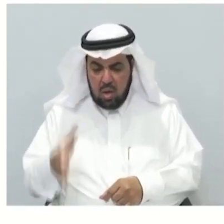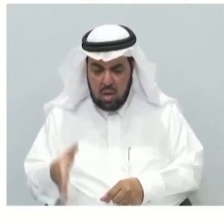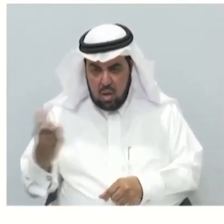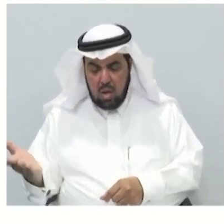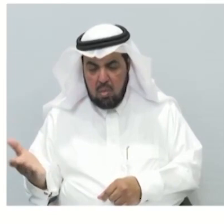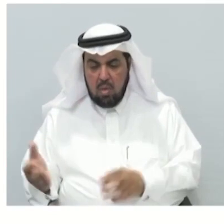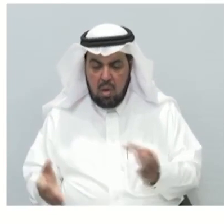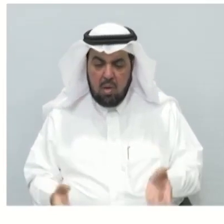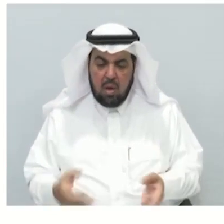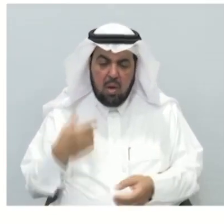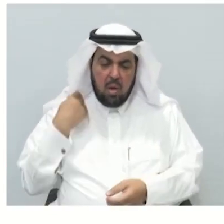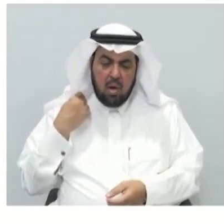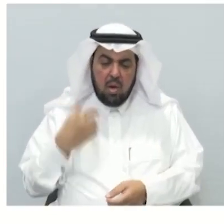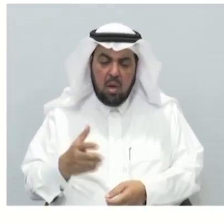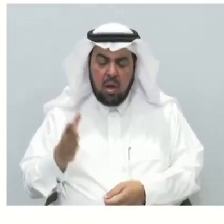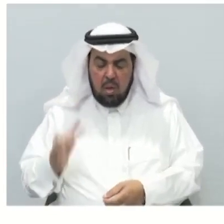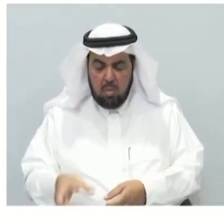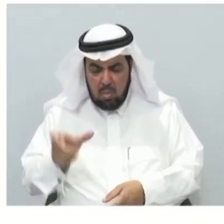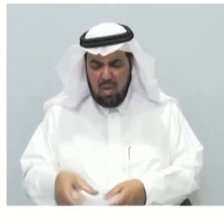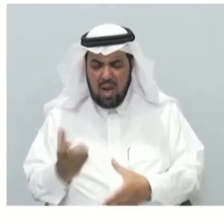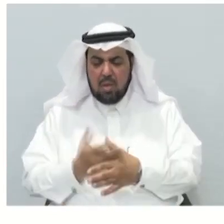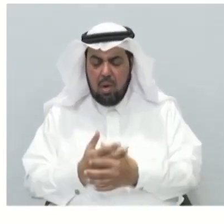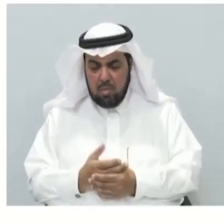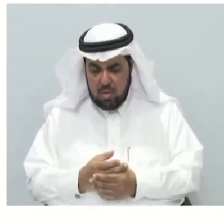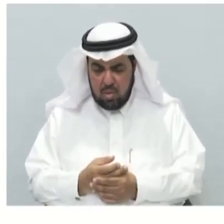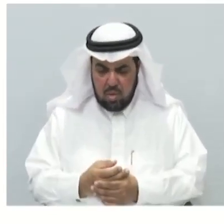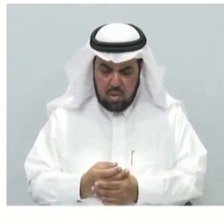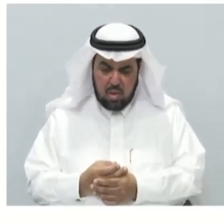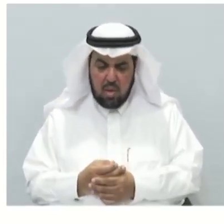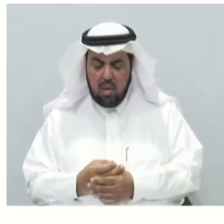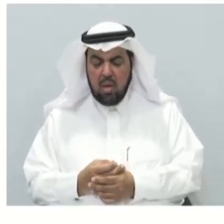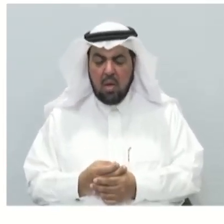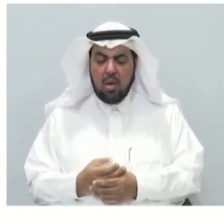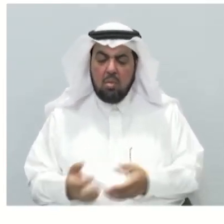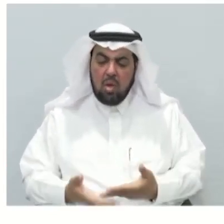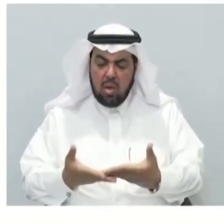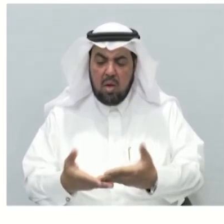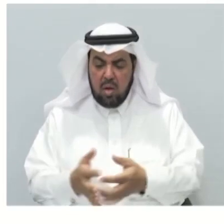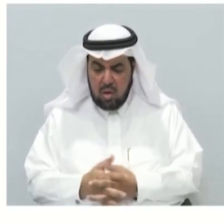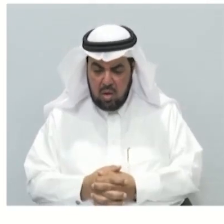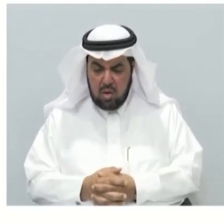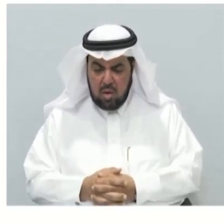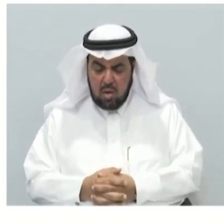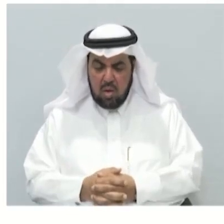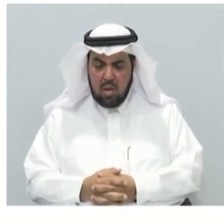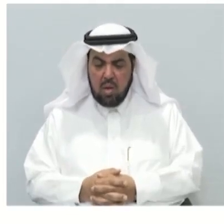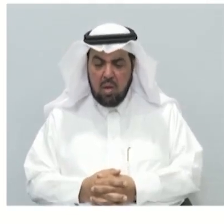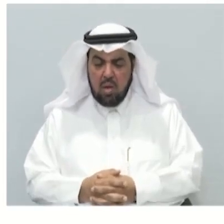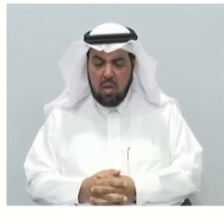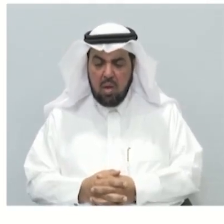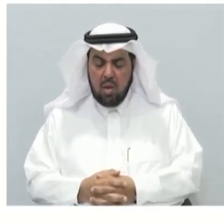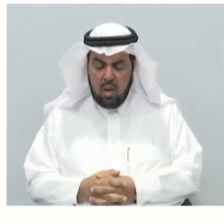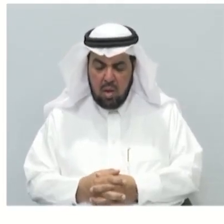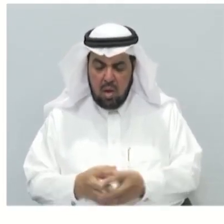اليمين العبارات وعلى اليسار المبررات ممتاز طيب المعطيات عندي هنا معطيك اياها كيو